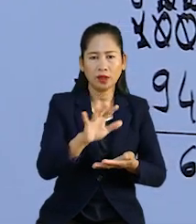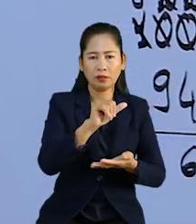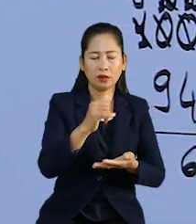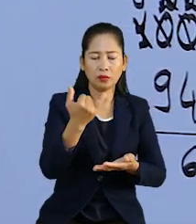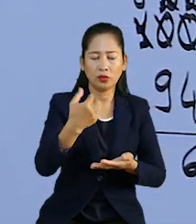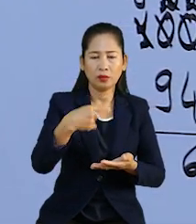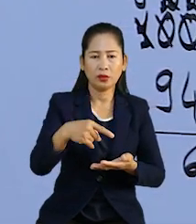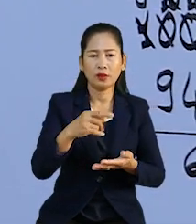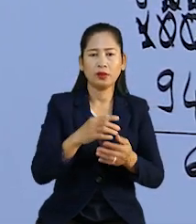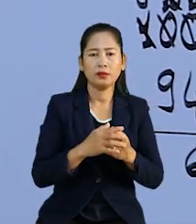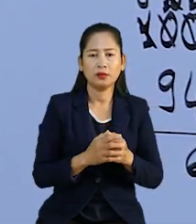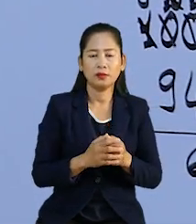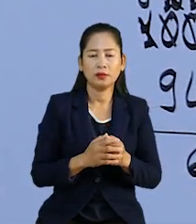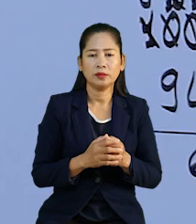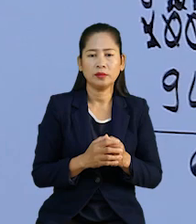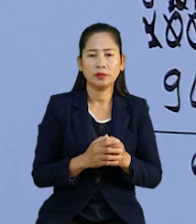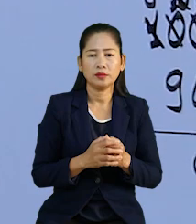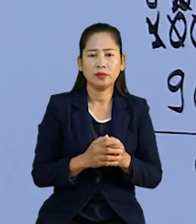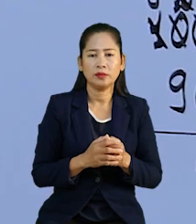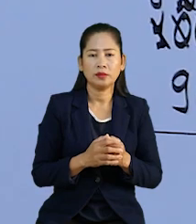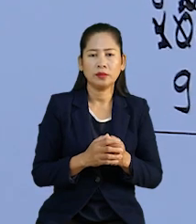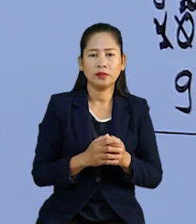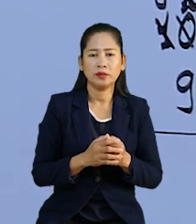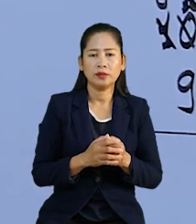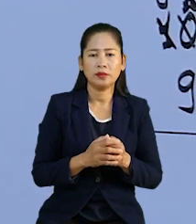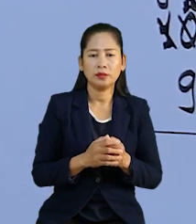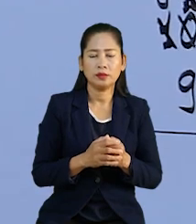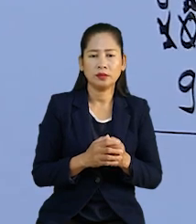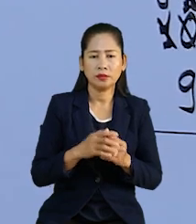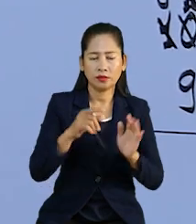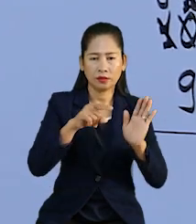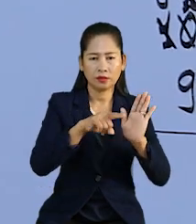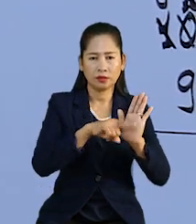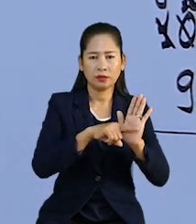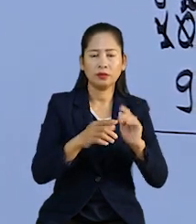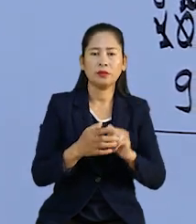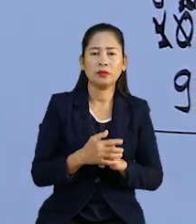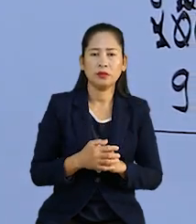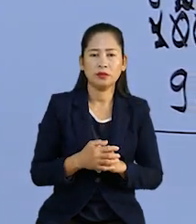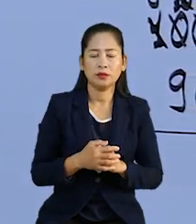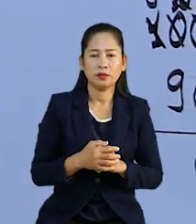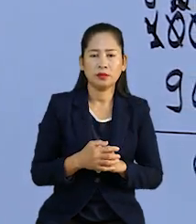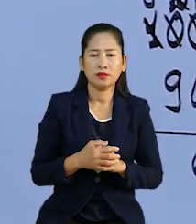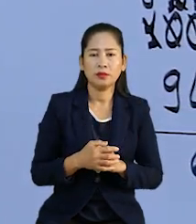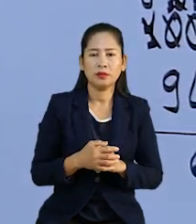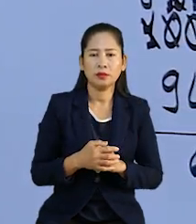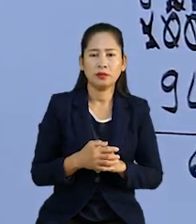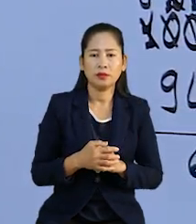chà hai dương chạp đám thưa ca đỏ